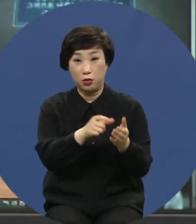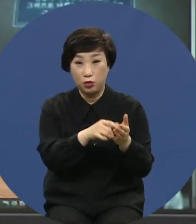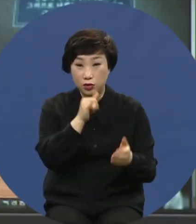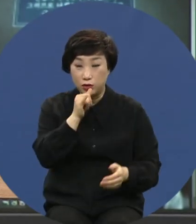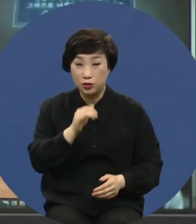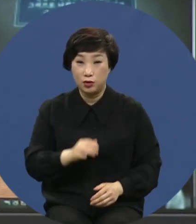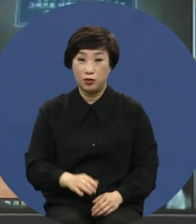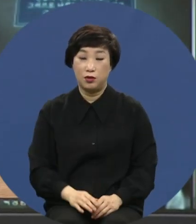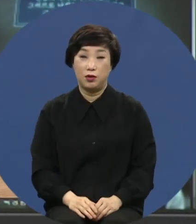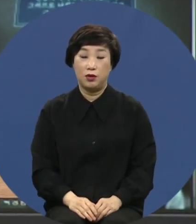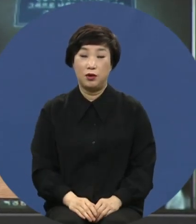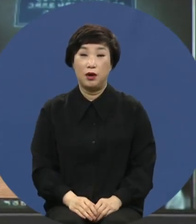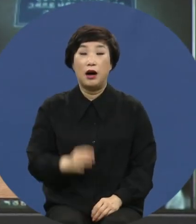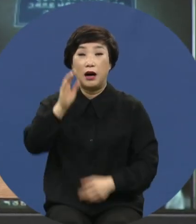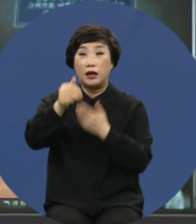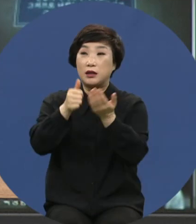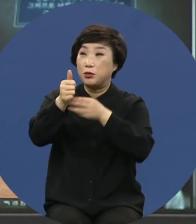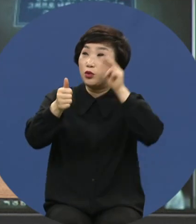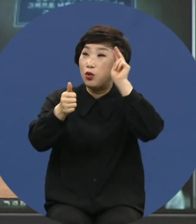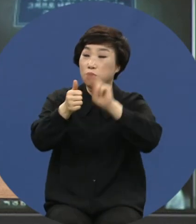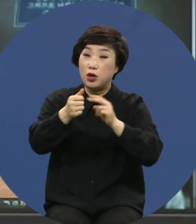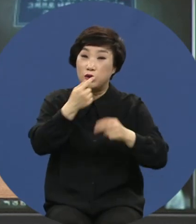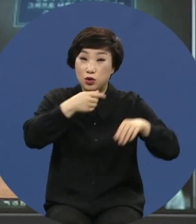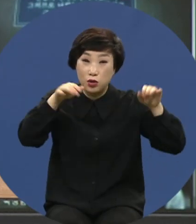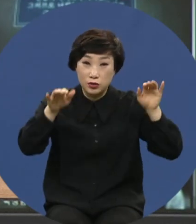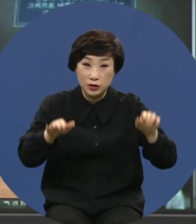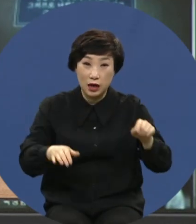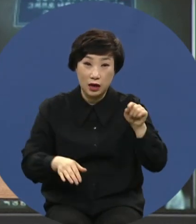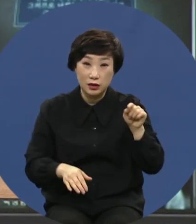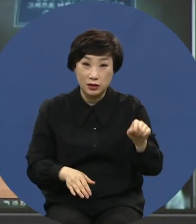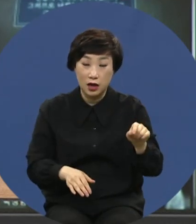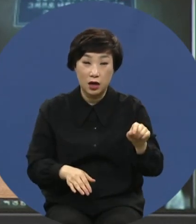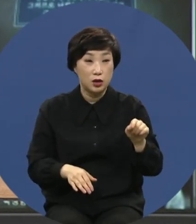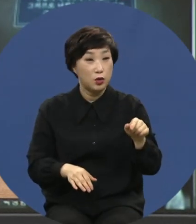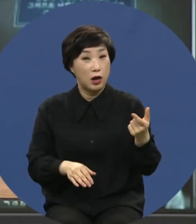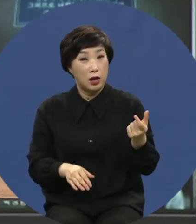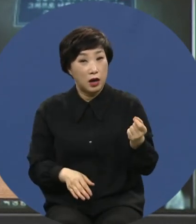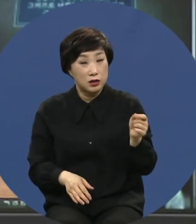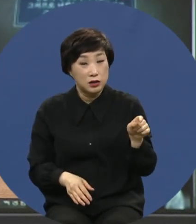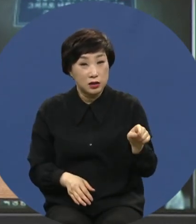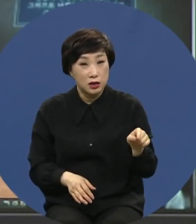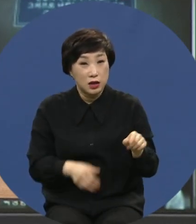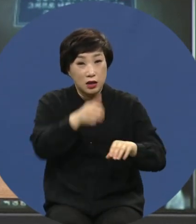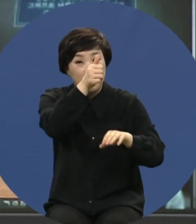했습니다. 하나님을 도전했던 천사가 이 정도로